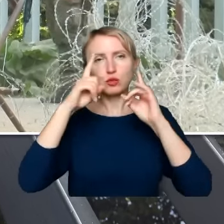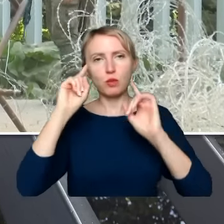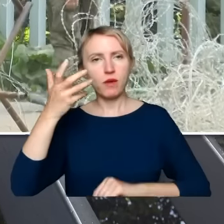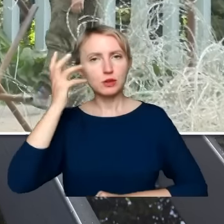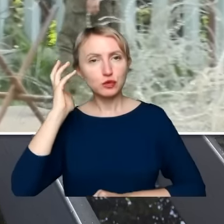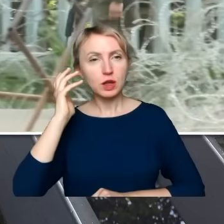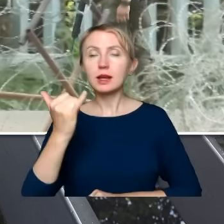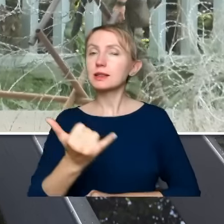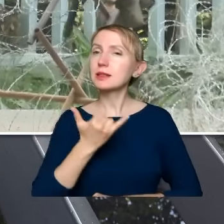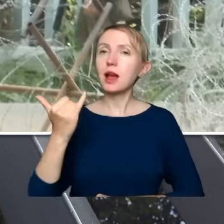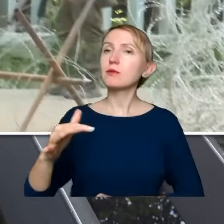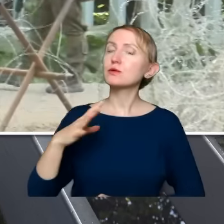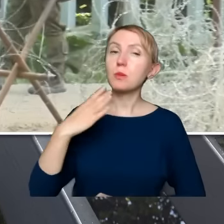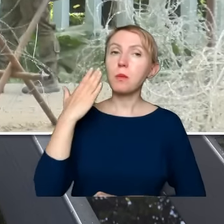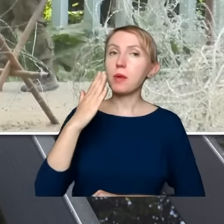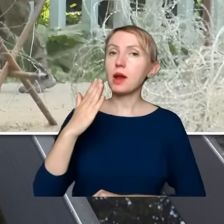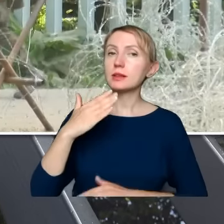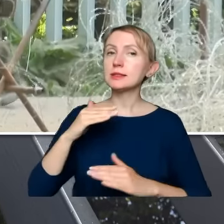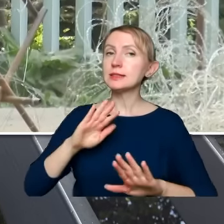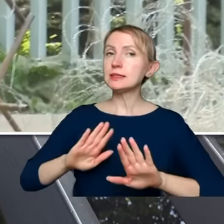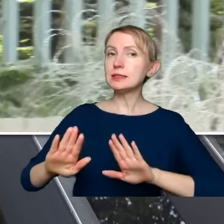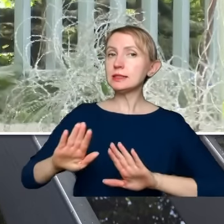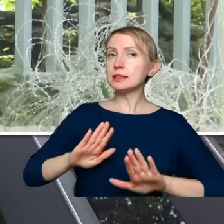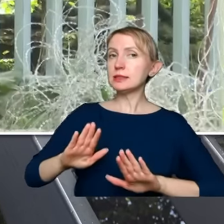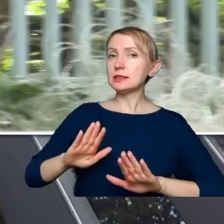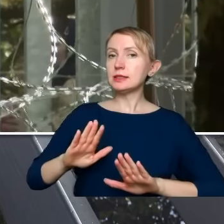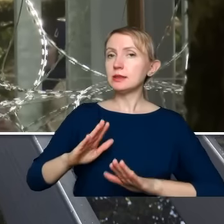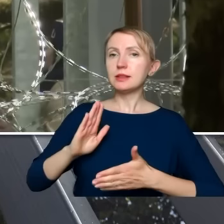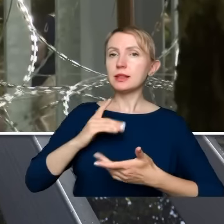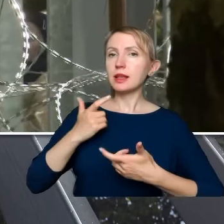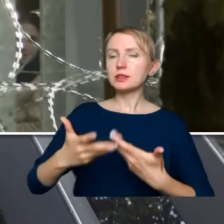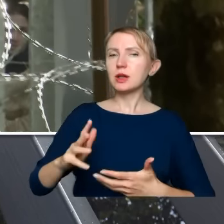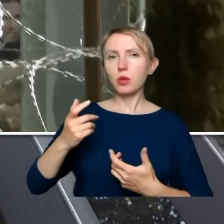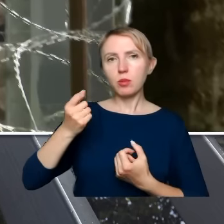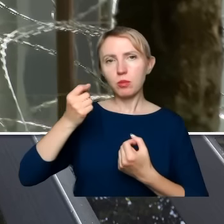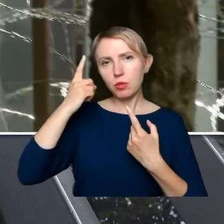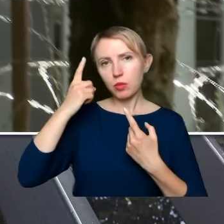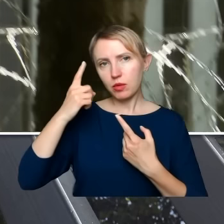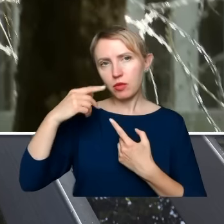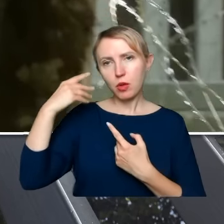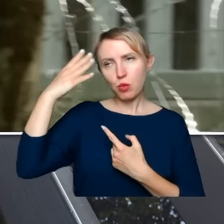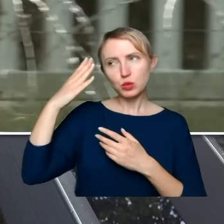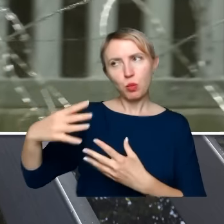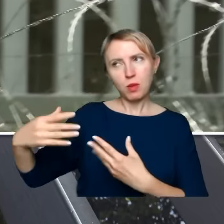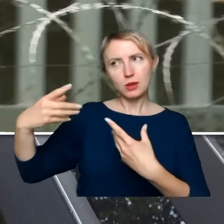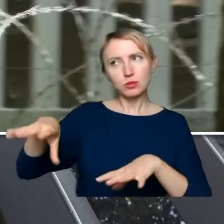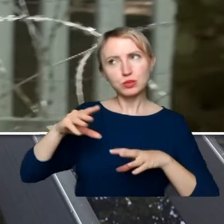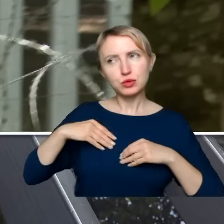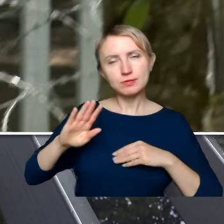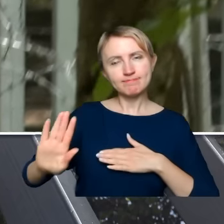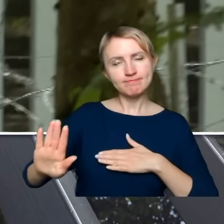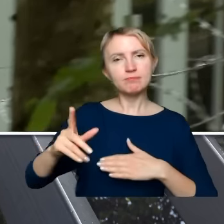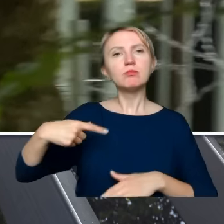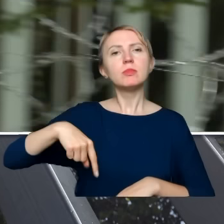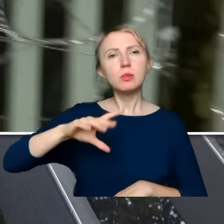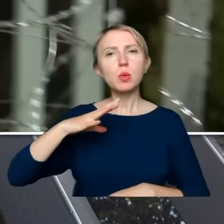zawsze bardzo zdystansowane od pomysłu rozlokowywania muzułmanów. No, mieliśmy tradycję historyczną